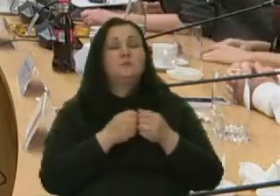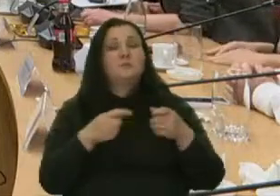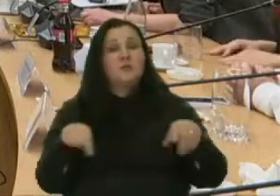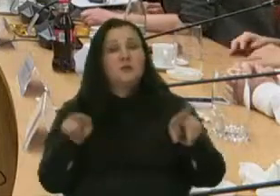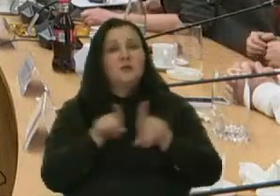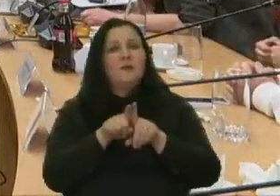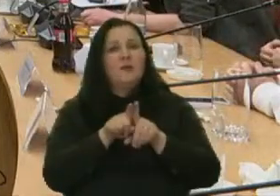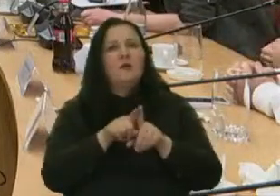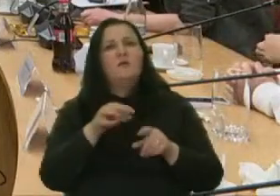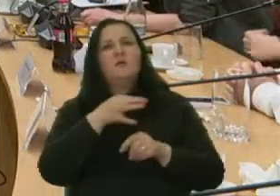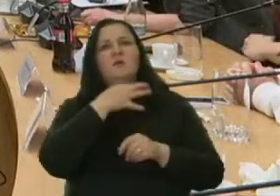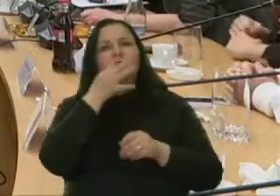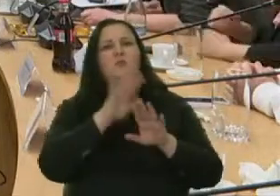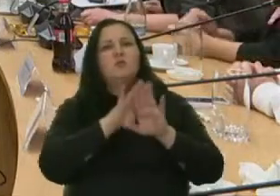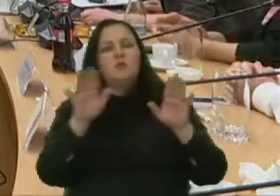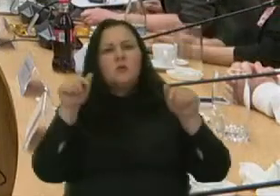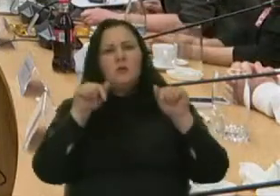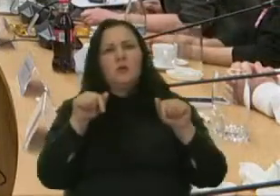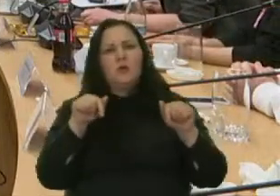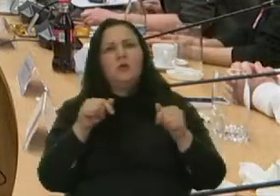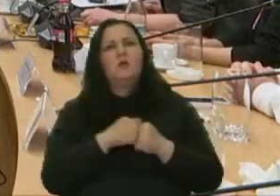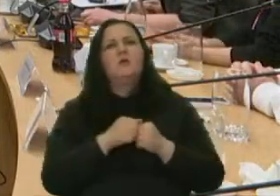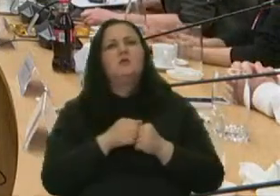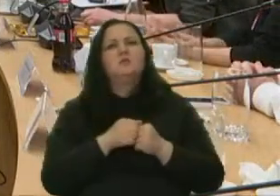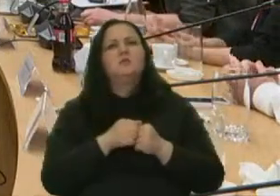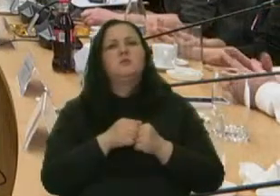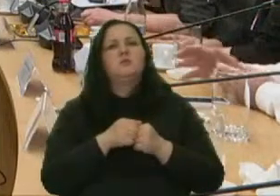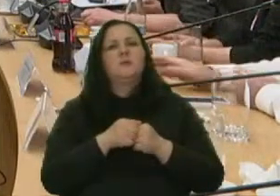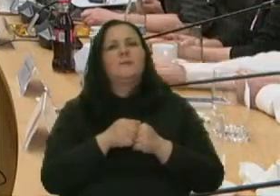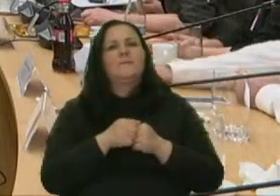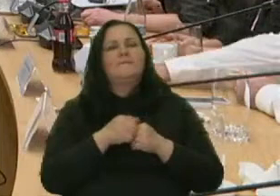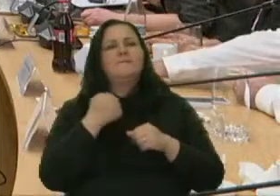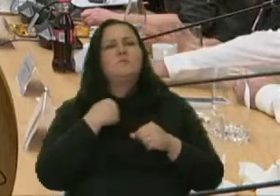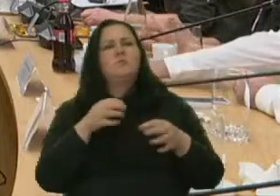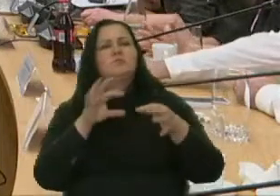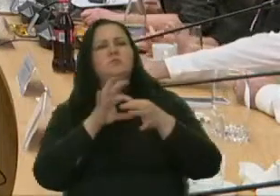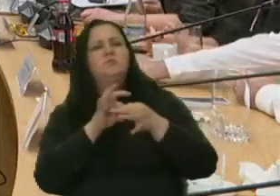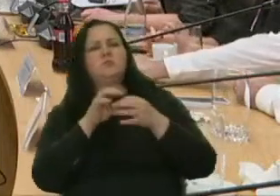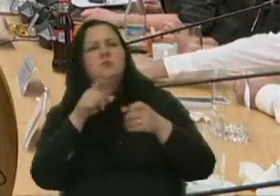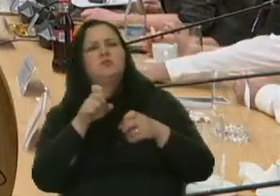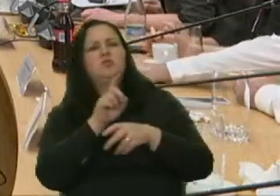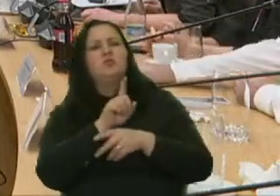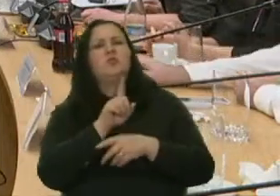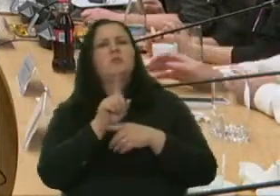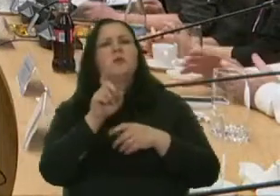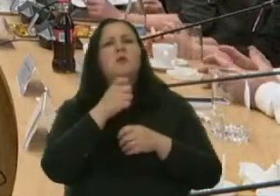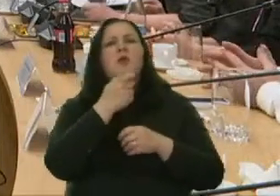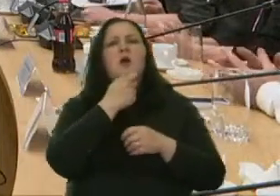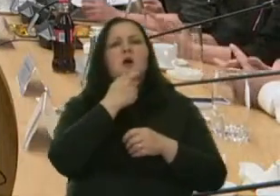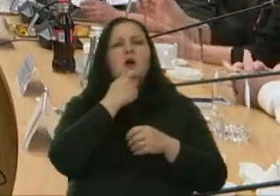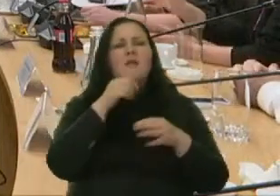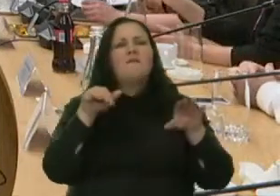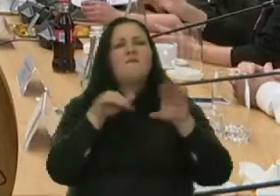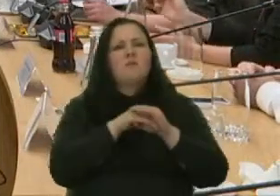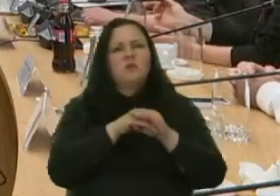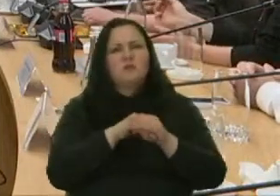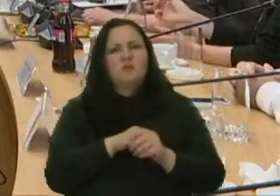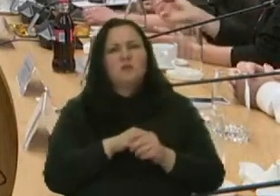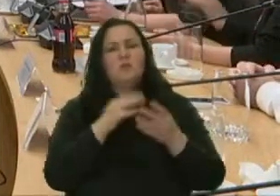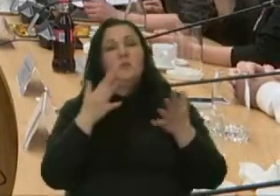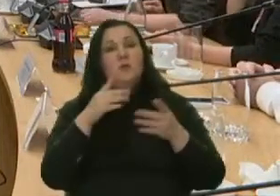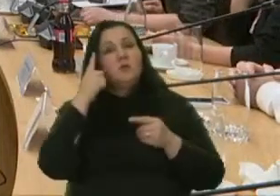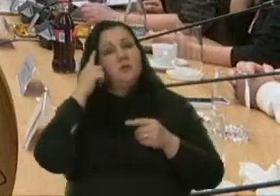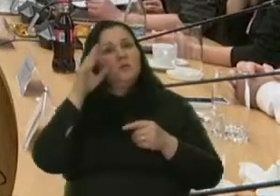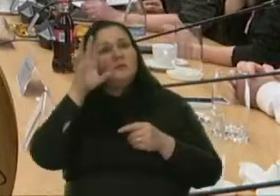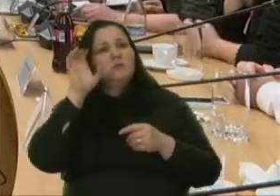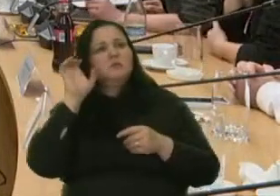asemenea ați mai spus că doar acum ne am raliat la acest demers pentru că e an electoral vă reamintesc Domnule primar poate că de data asta